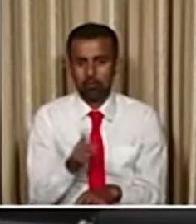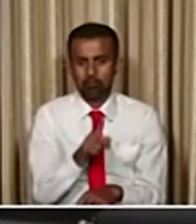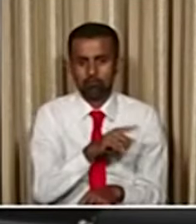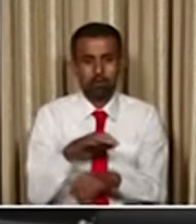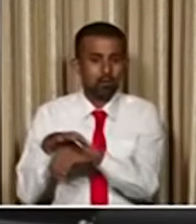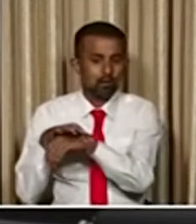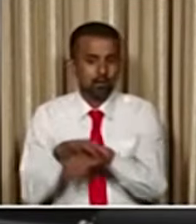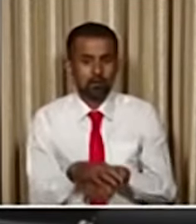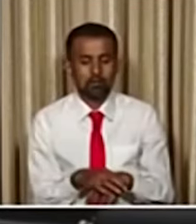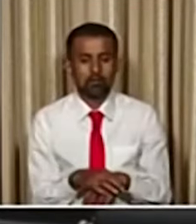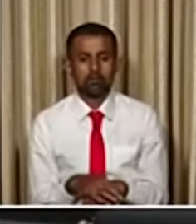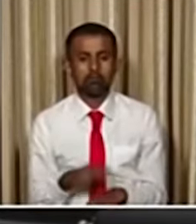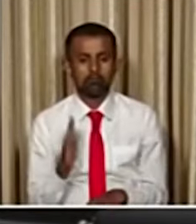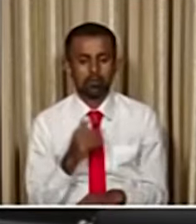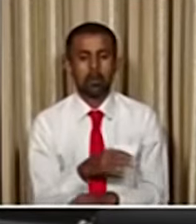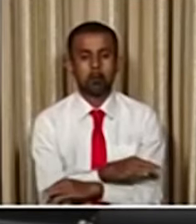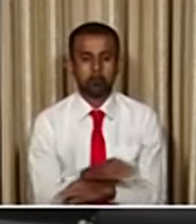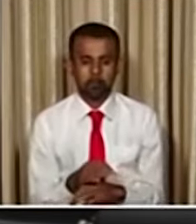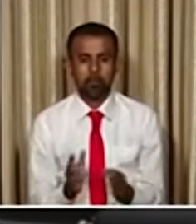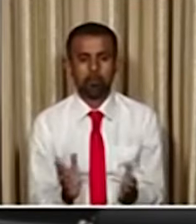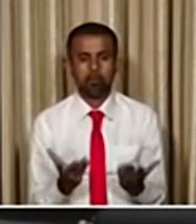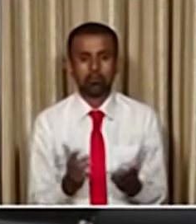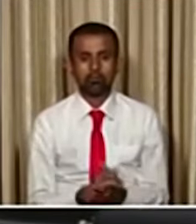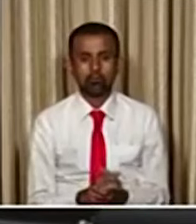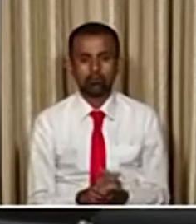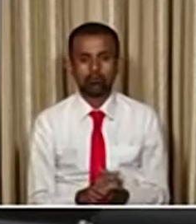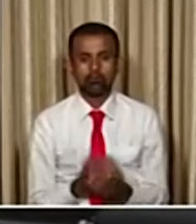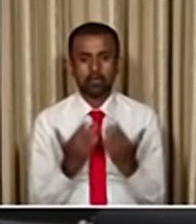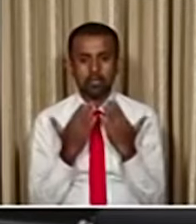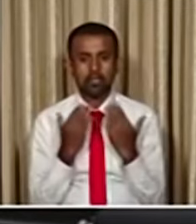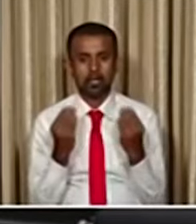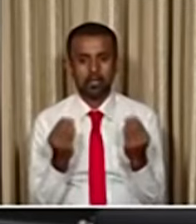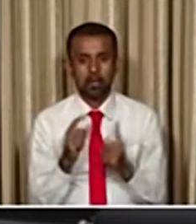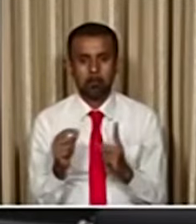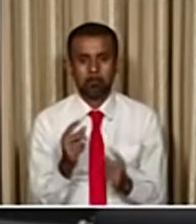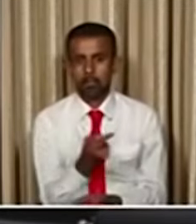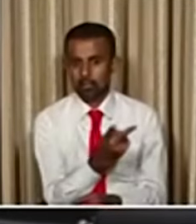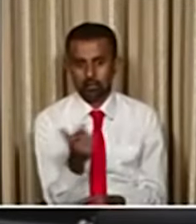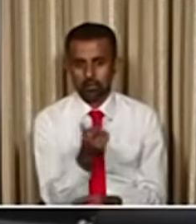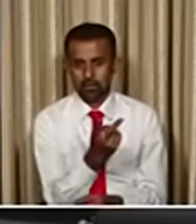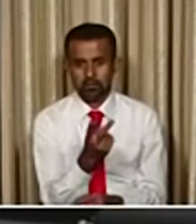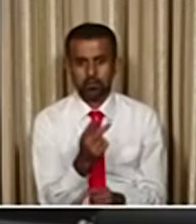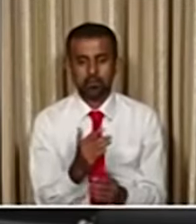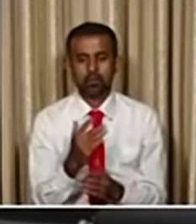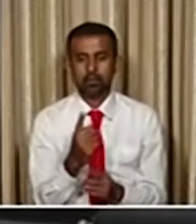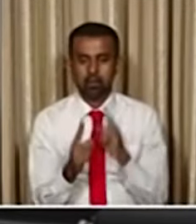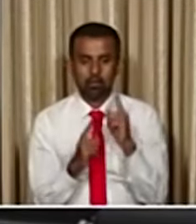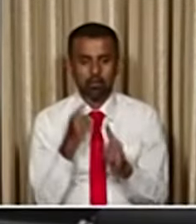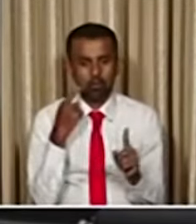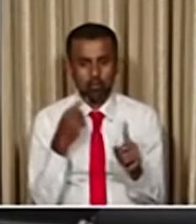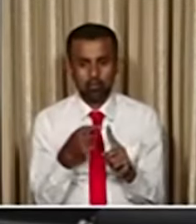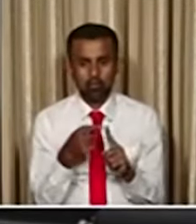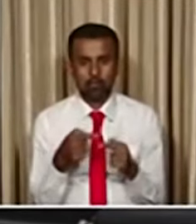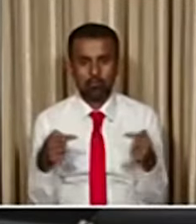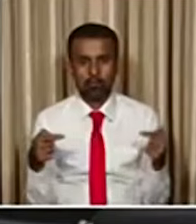ගෙන්න ගන්න විශේෂ වැඩපිළිවෙලක් දැනටමත් ක්‍රියාත්මක වෙනවා. අපි ස්තුතිවන්ත වෙනවා මේ මන්ත්‍රීවරු දෙපළටත් මේ සම්බන්ධයෙන් කටයුතු කිරීම සම්බන්ධයෙන්. ඕකයි